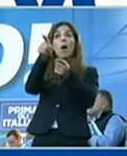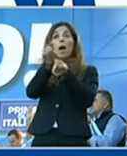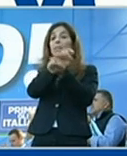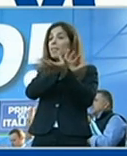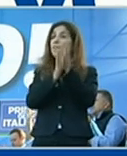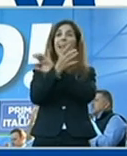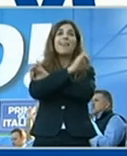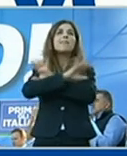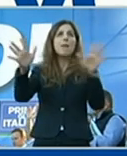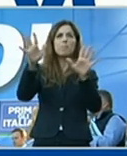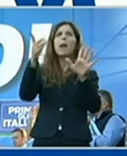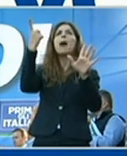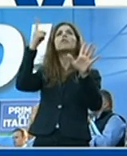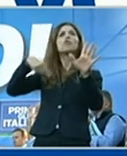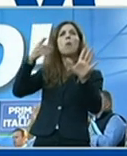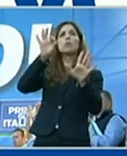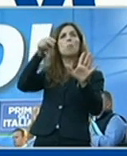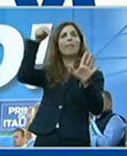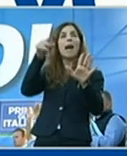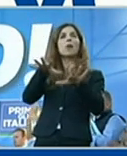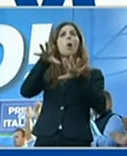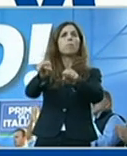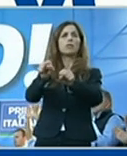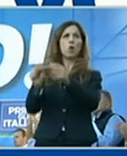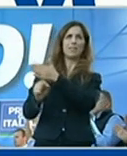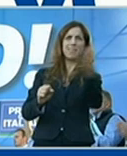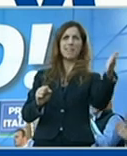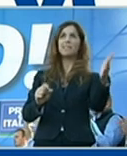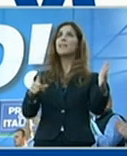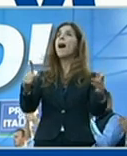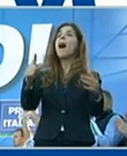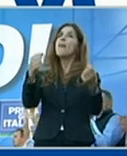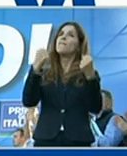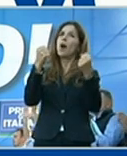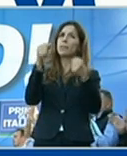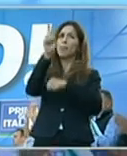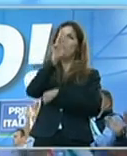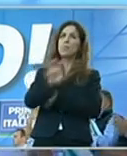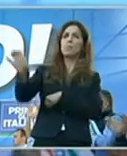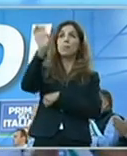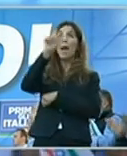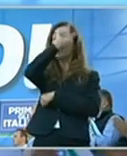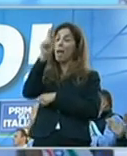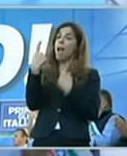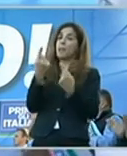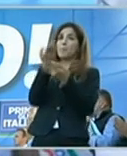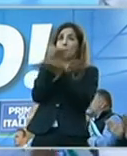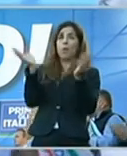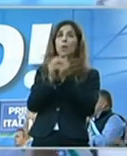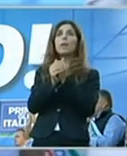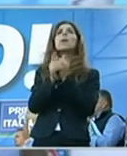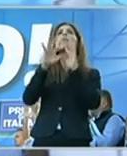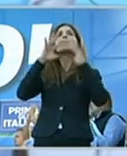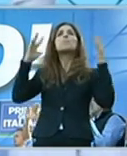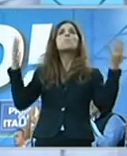dall'occupazione della sinistra. Forza Umbria! L'Italia conta su di voi, il mondo di donne e uomini